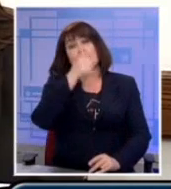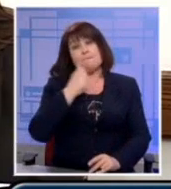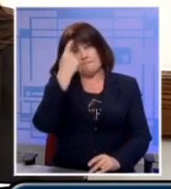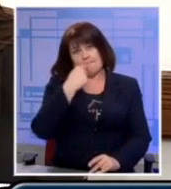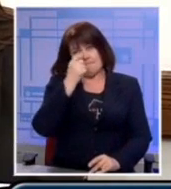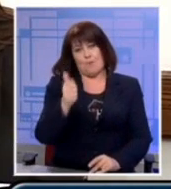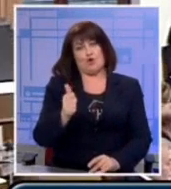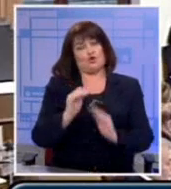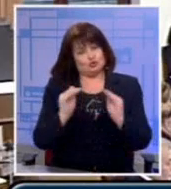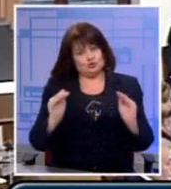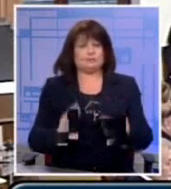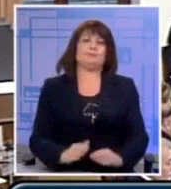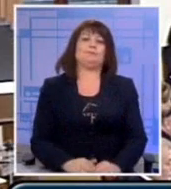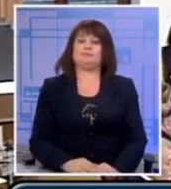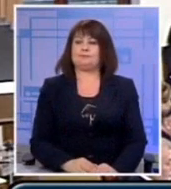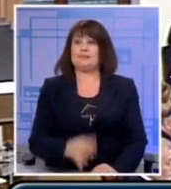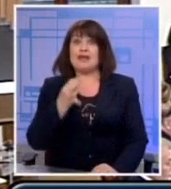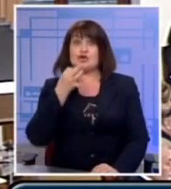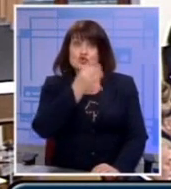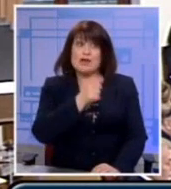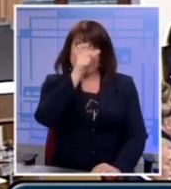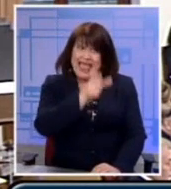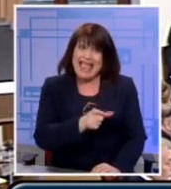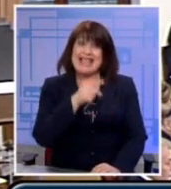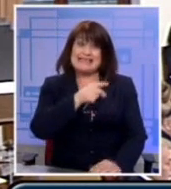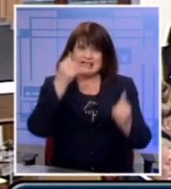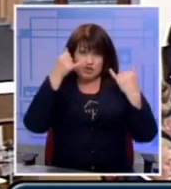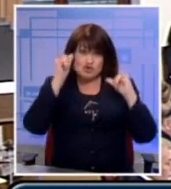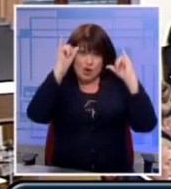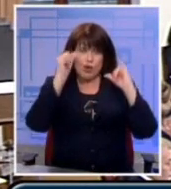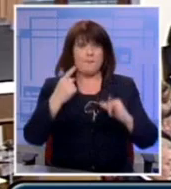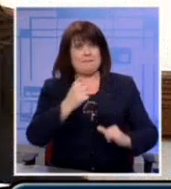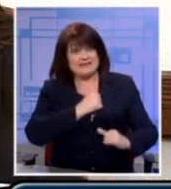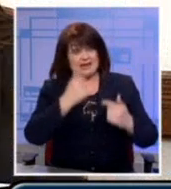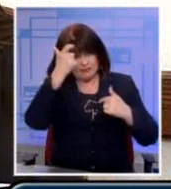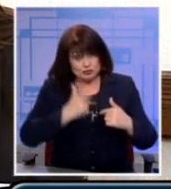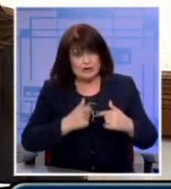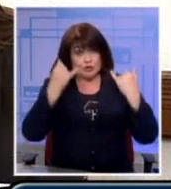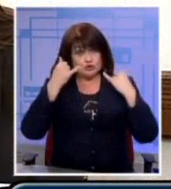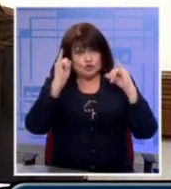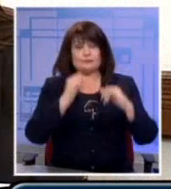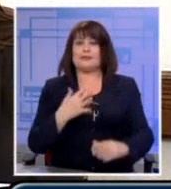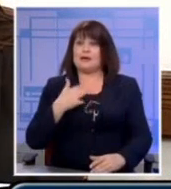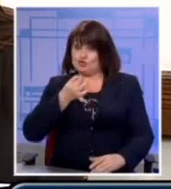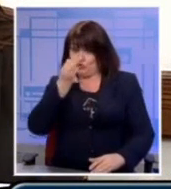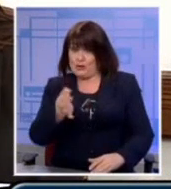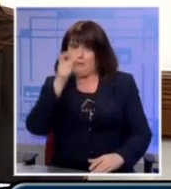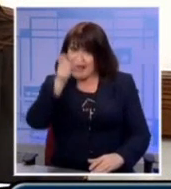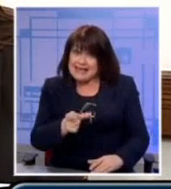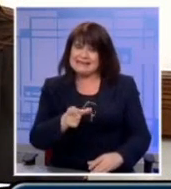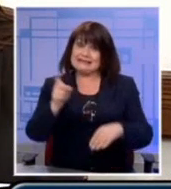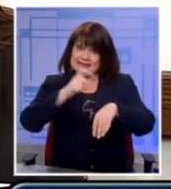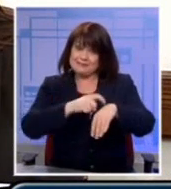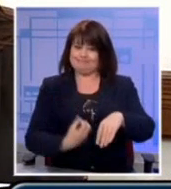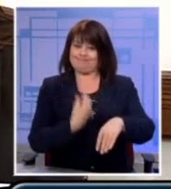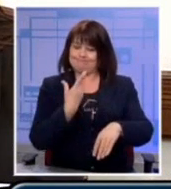Ελάτε, κύριε Θανασίου. Σας είπα ότι εσείς με θεωρείτε ζώο. Εγώ σας είπα ότι θα ανακαλέσετε όταν έρθετε στην